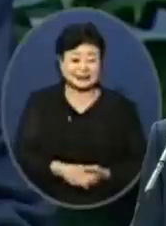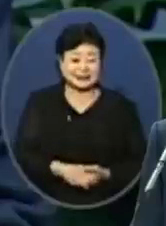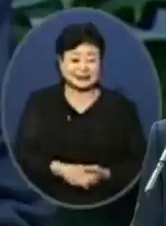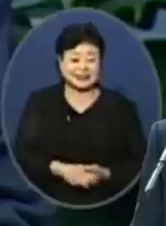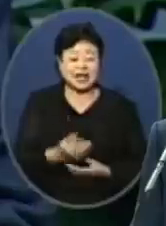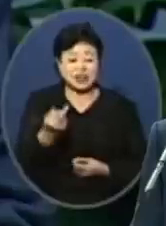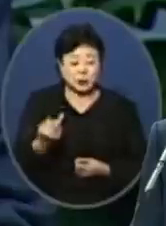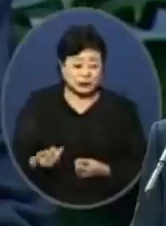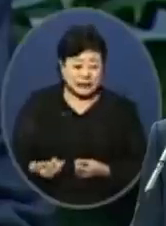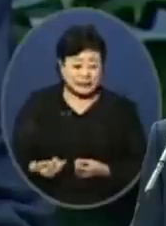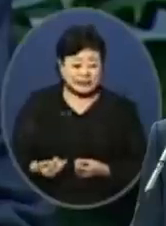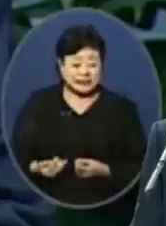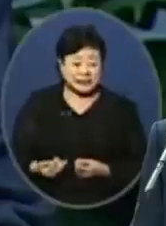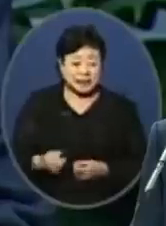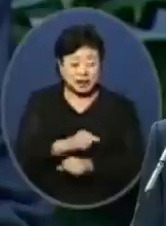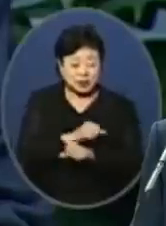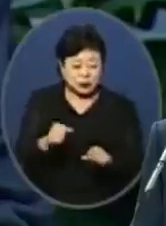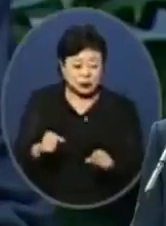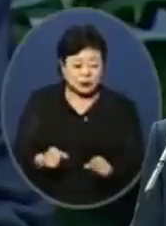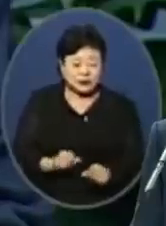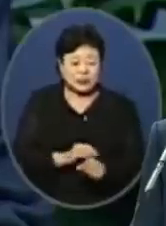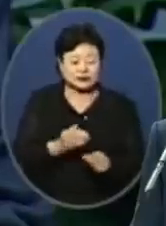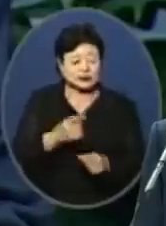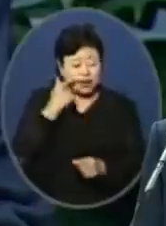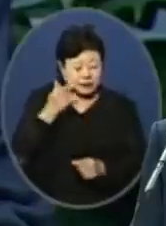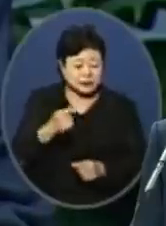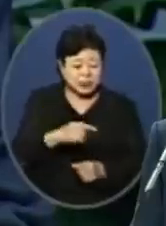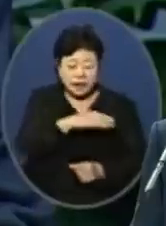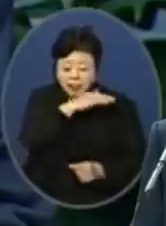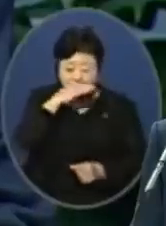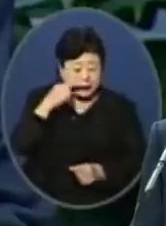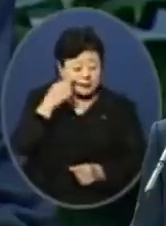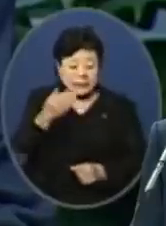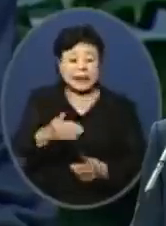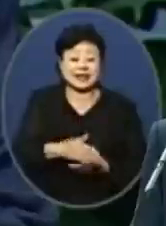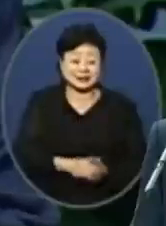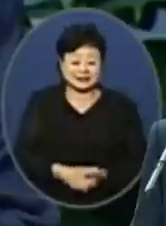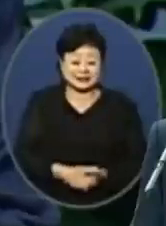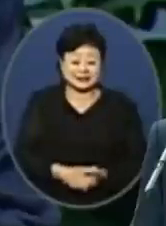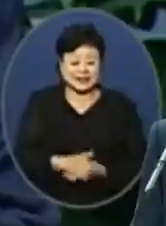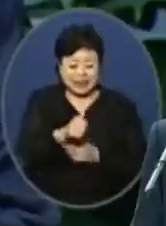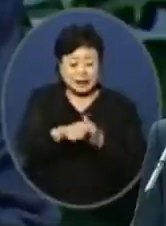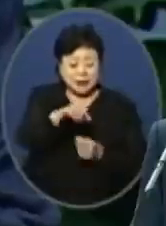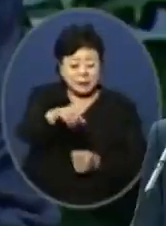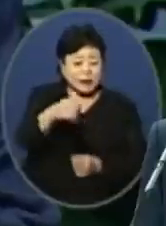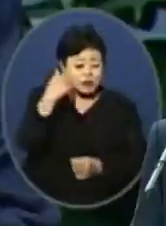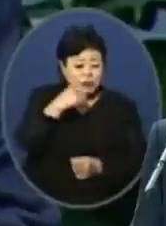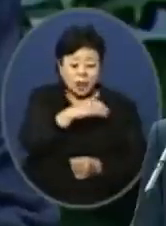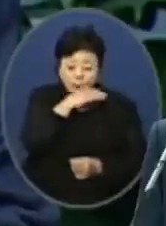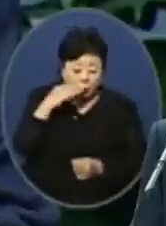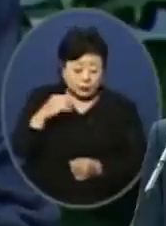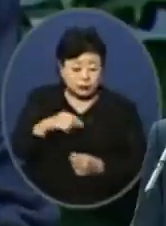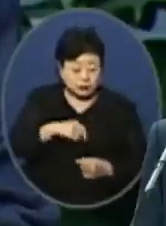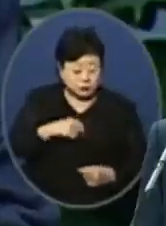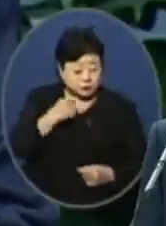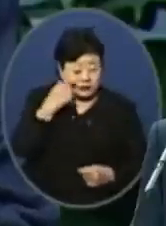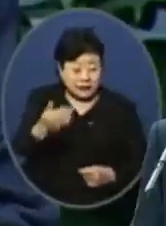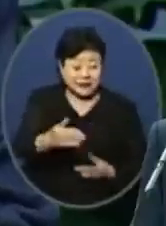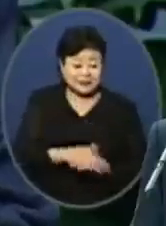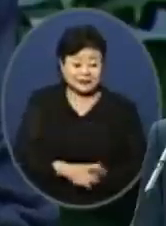그 동생을 용서하고 사랑해주는 아버지가 올바른 것입니까? 하나님 앞에서 누가 옳습니까?